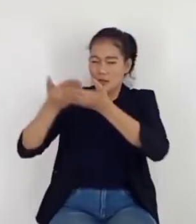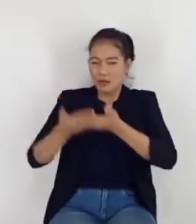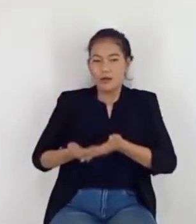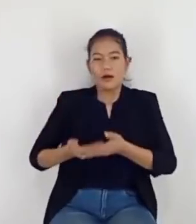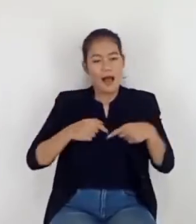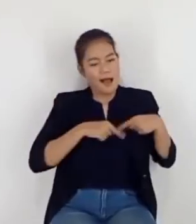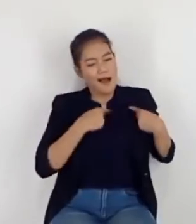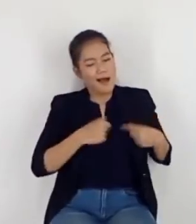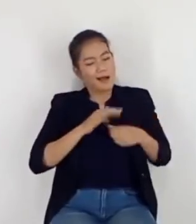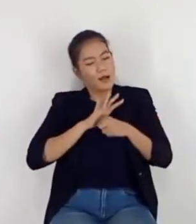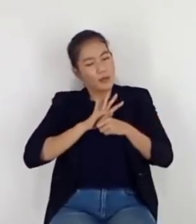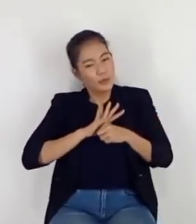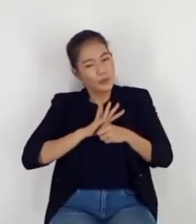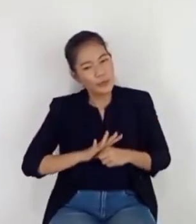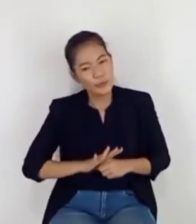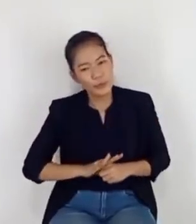hati.